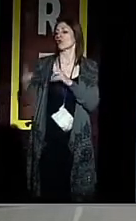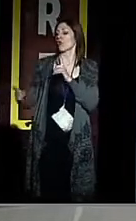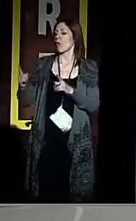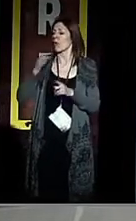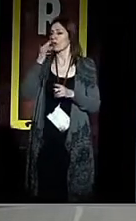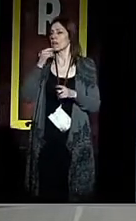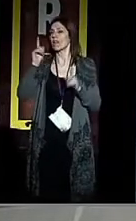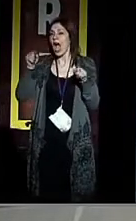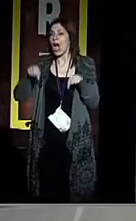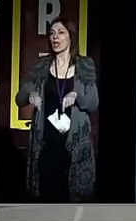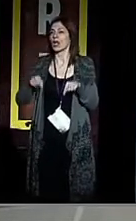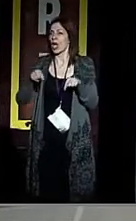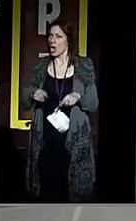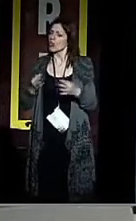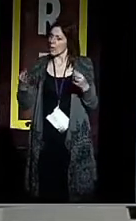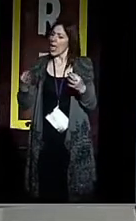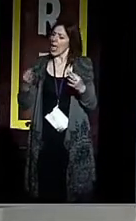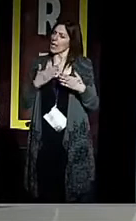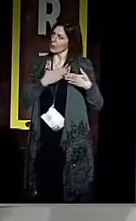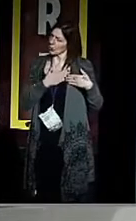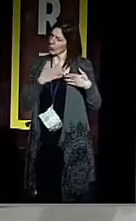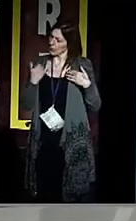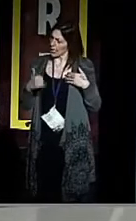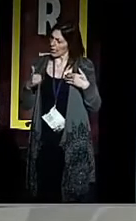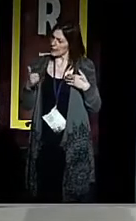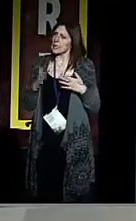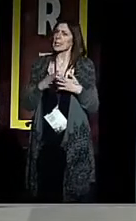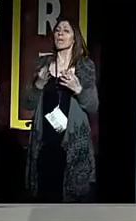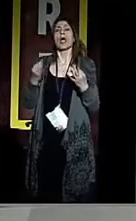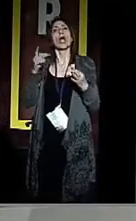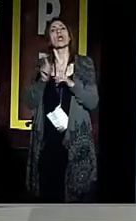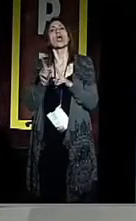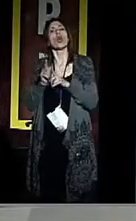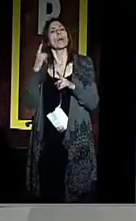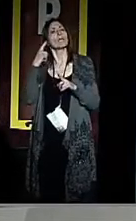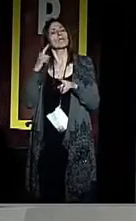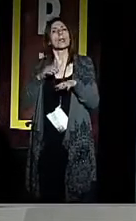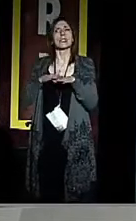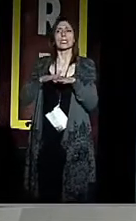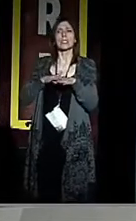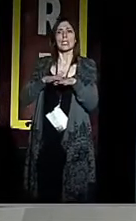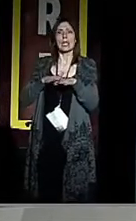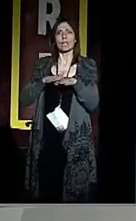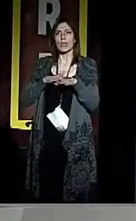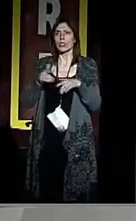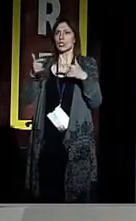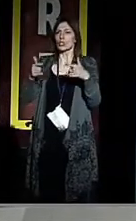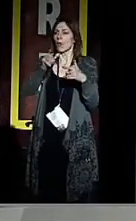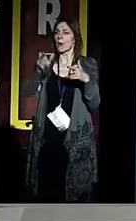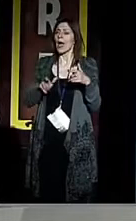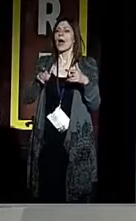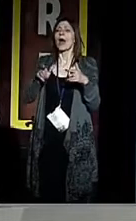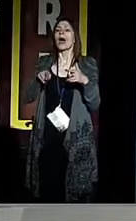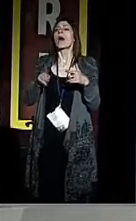oggi bene il senso di responsabilità, bene sentire il nostro servizio al Paese, ma noi sappiamo che come comunità